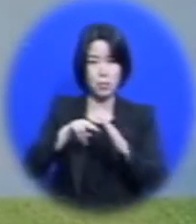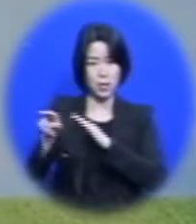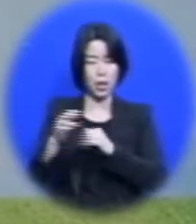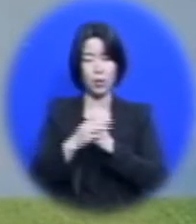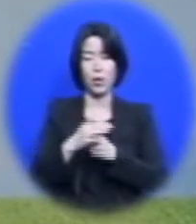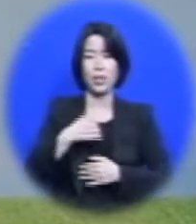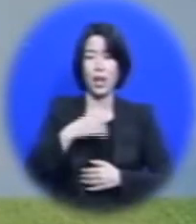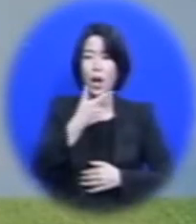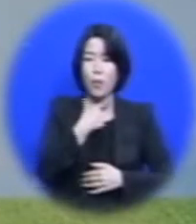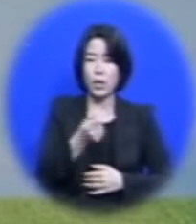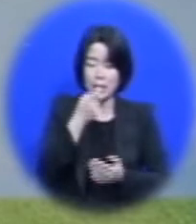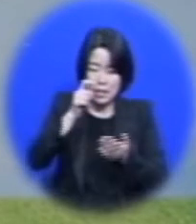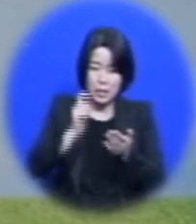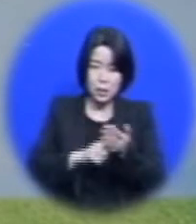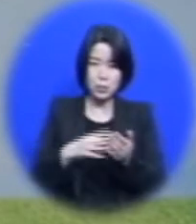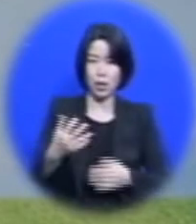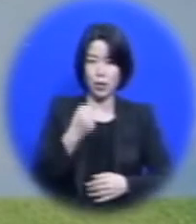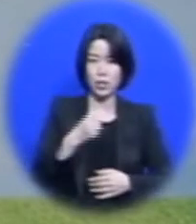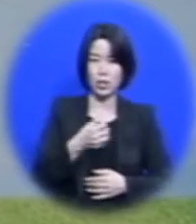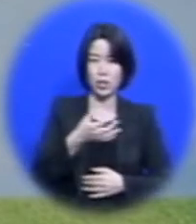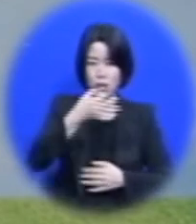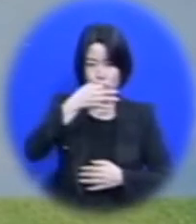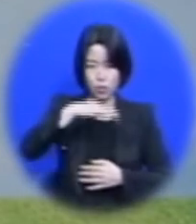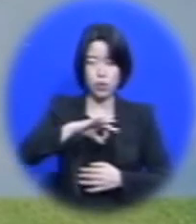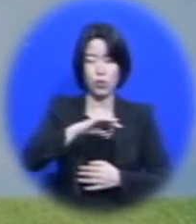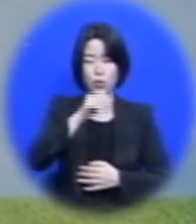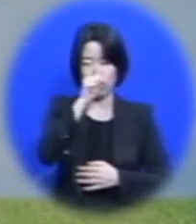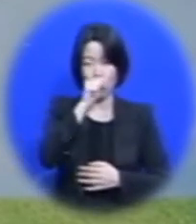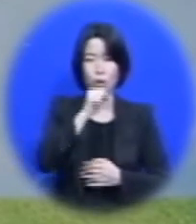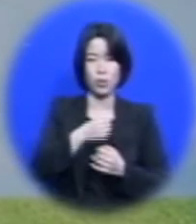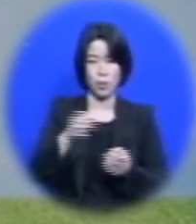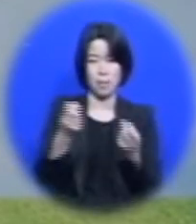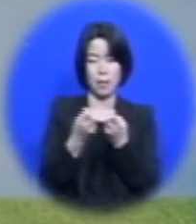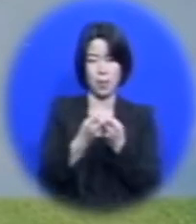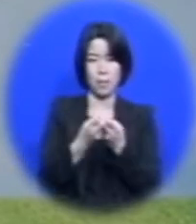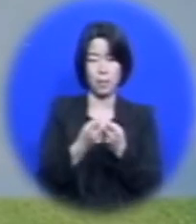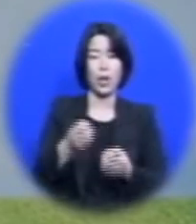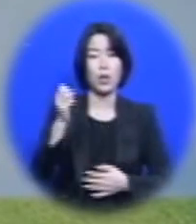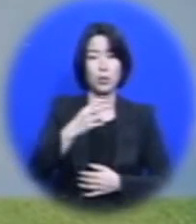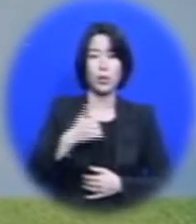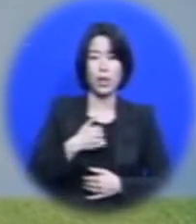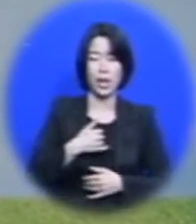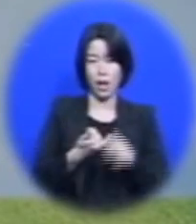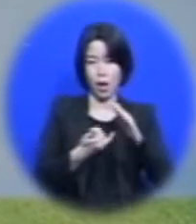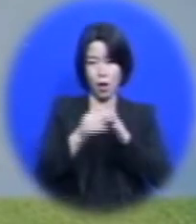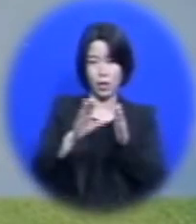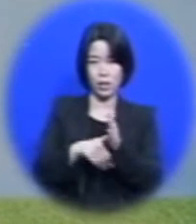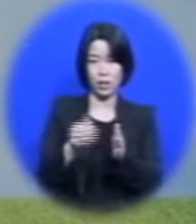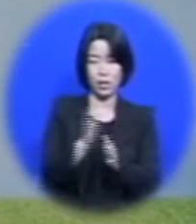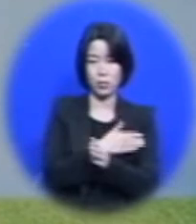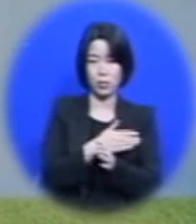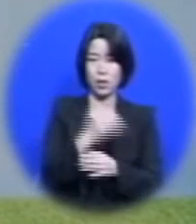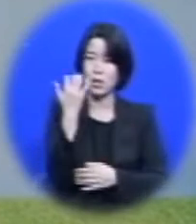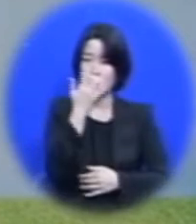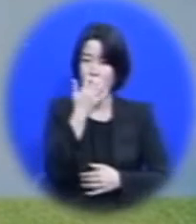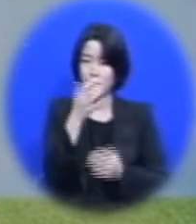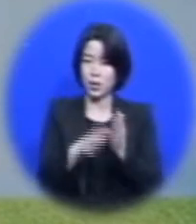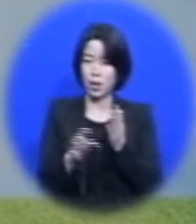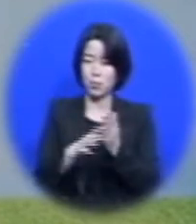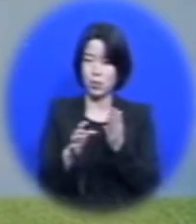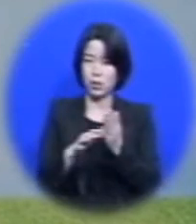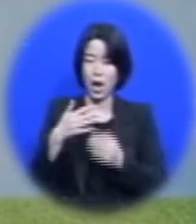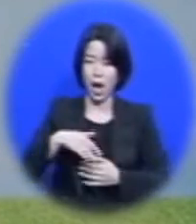내가 원하는 것을 손쉽게 얻는 아주 유용한 수단이었다. 또한 나의 어린 나이부터 음란물을 접했던